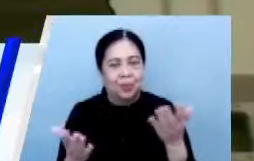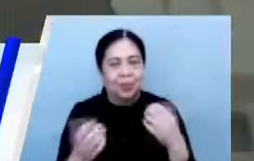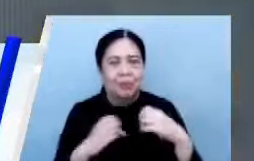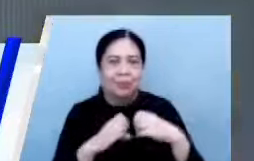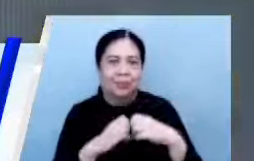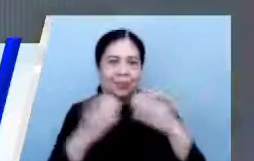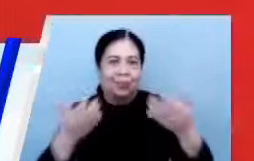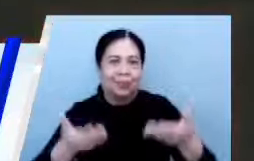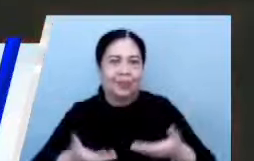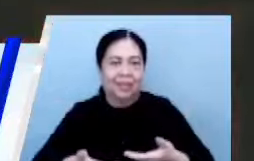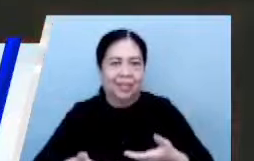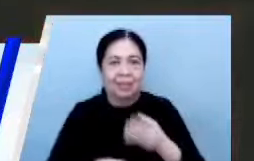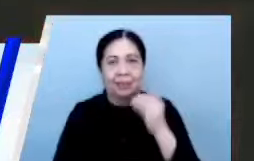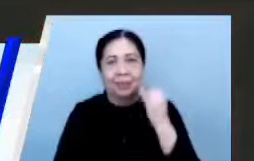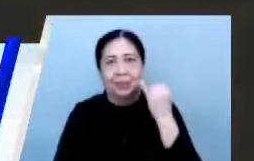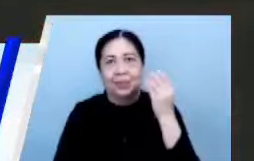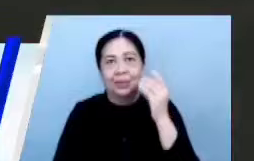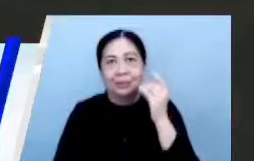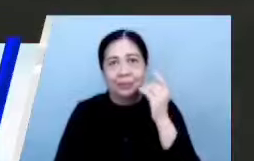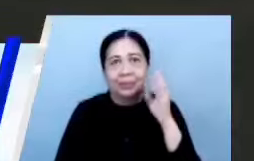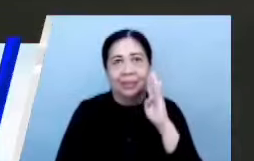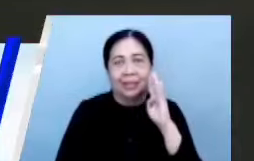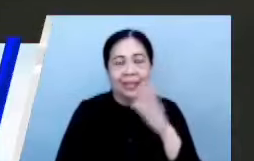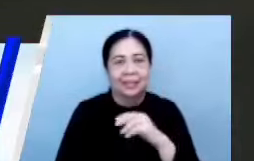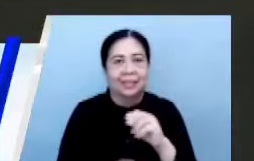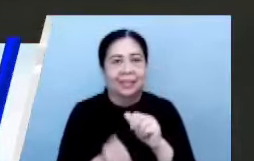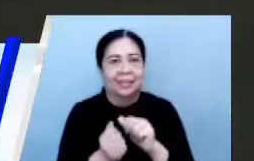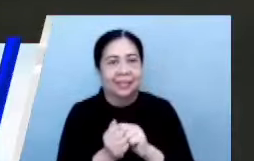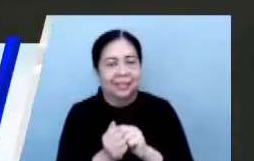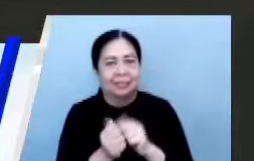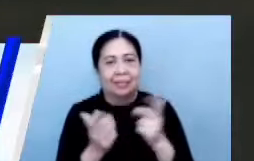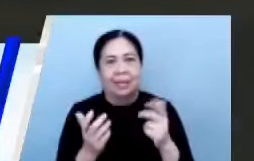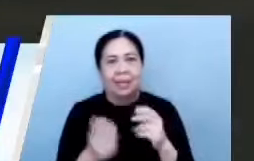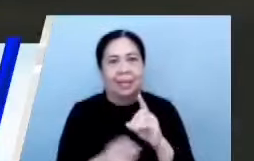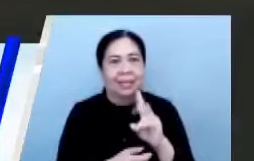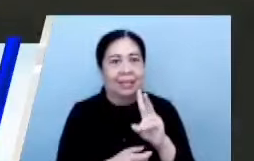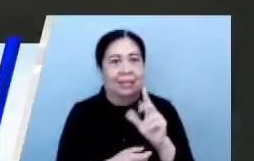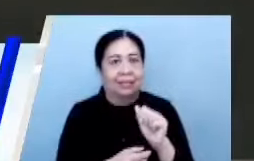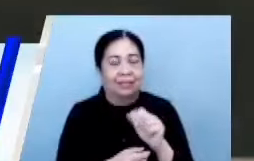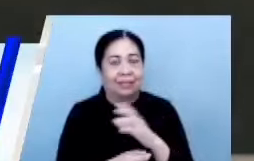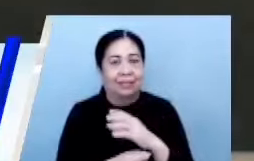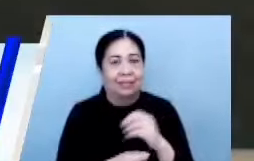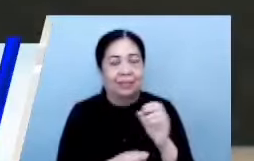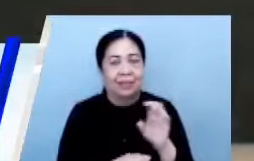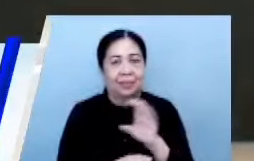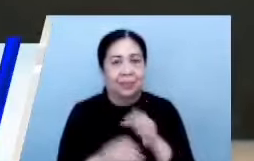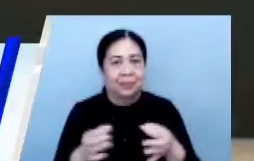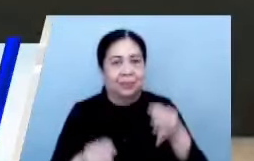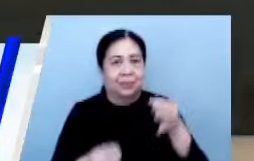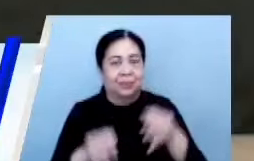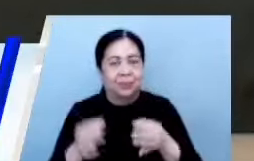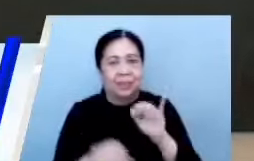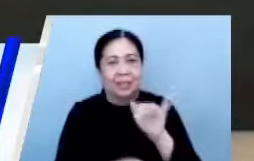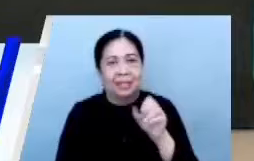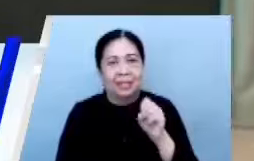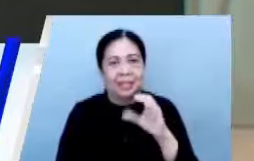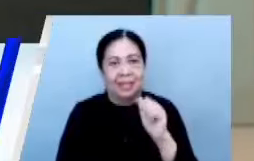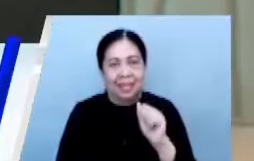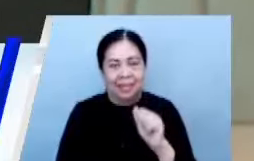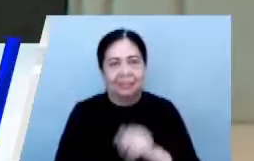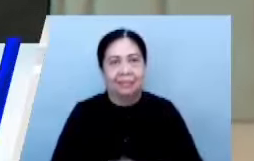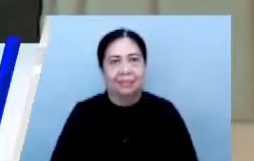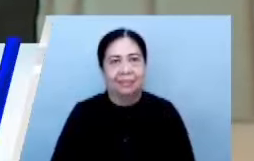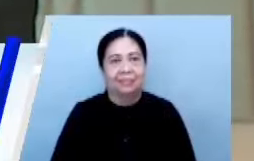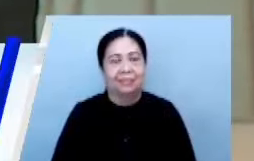na Julie at Bianca. Kasama pa si Sparkle Diva and tanghalan ng campaign judge, Jessica Villarubin.